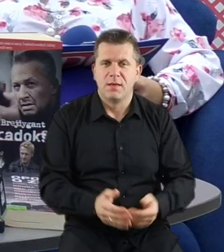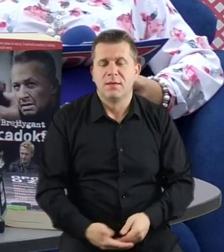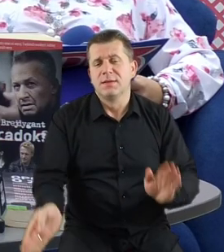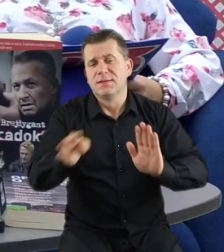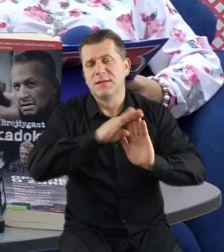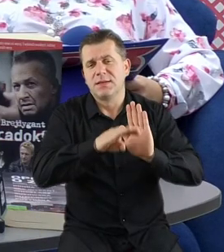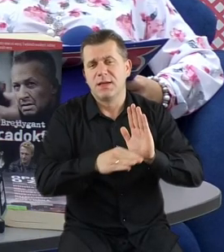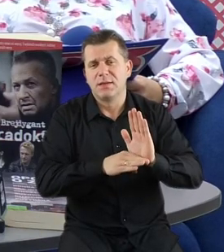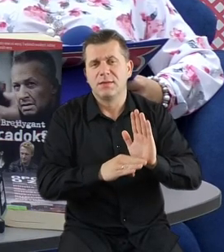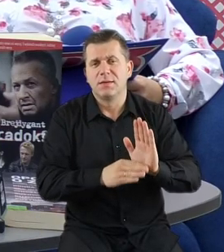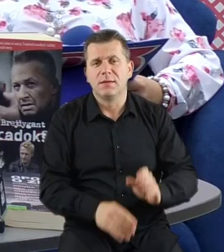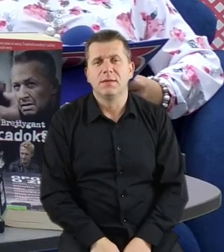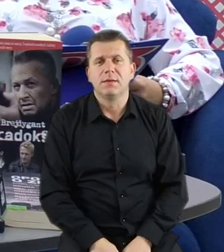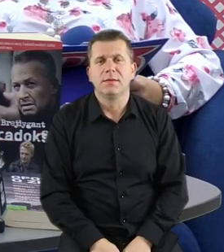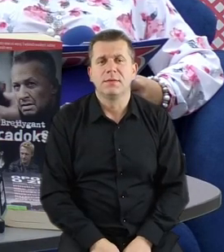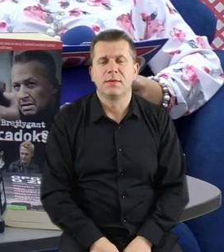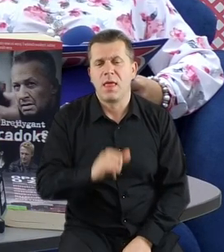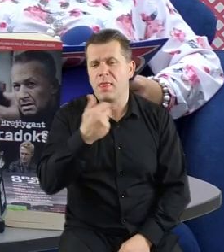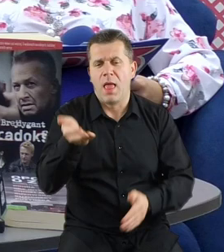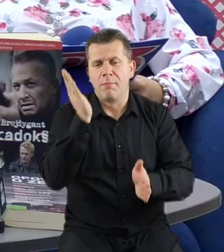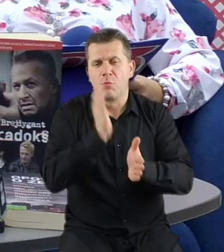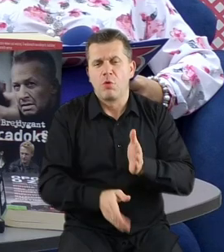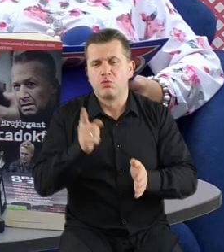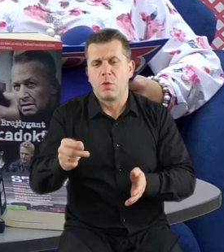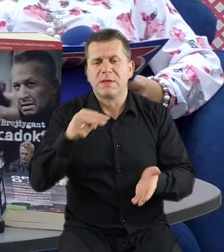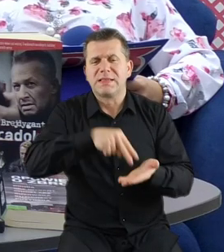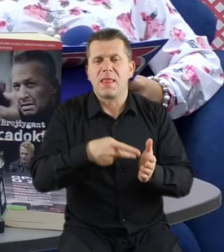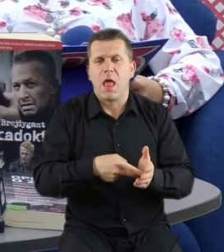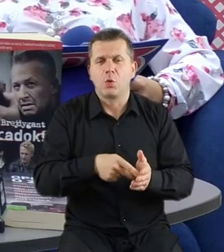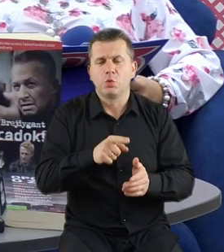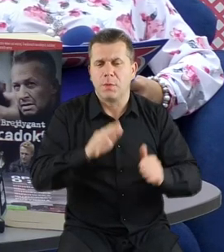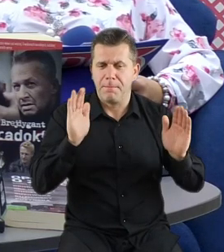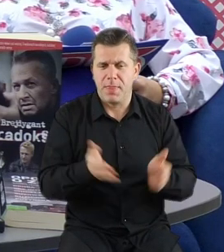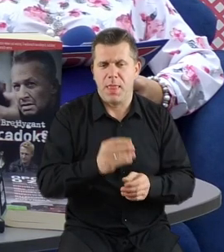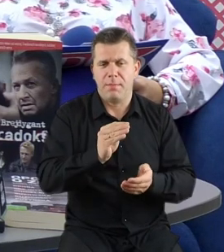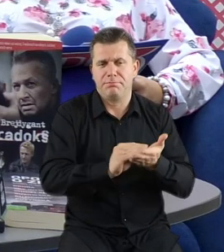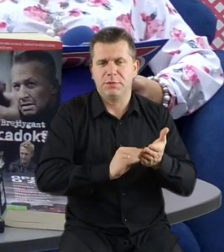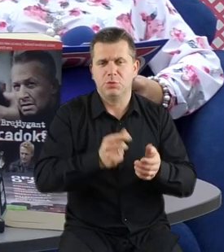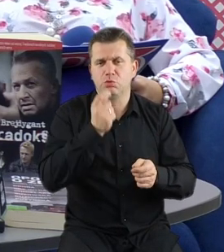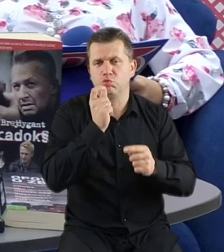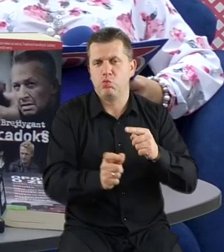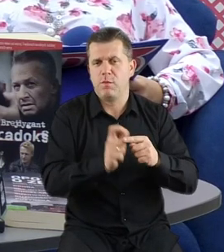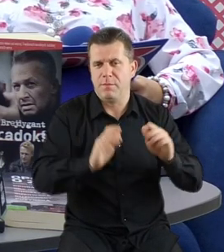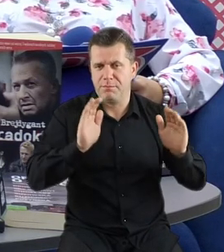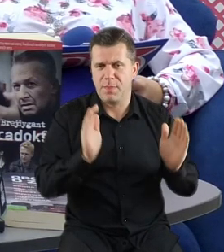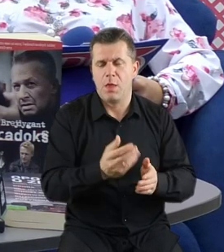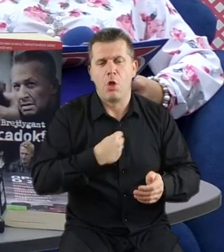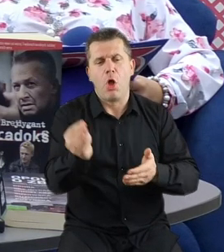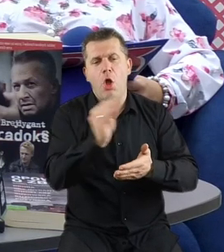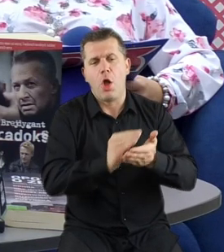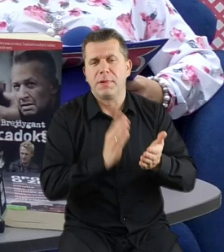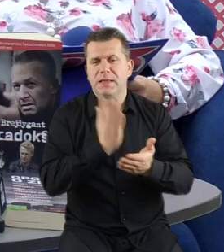no zasady takie, no najprostsze to w scenariuszu się dużo mniej słów pisze, bo się opisuje